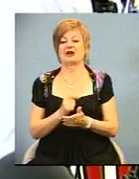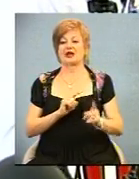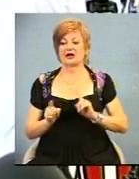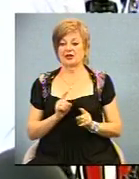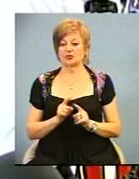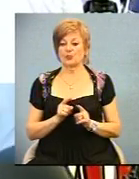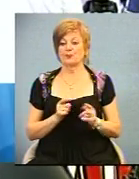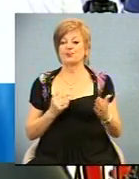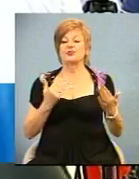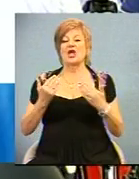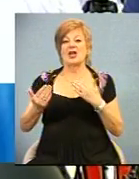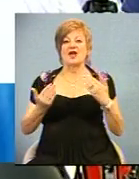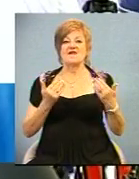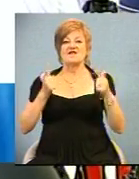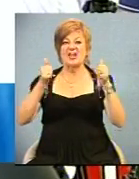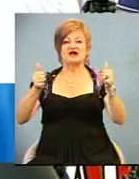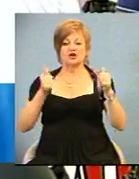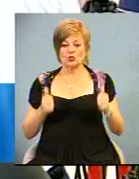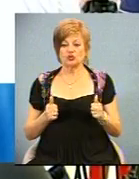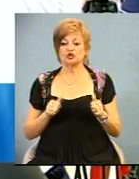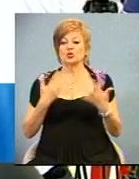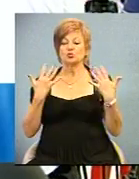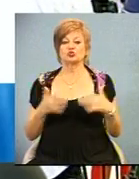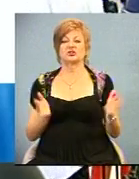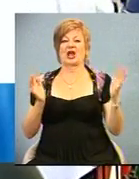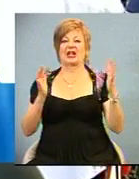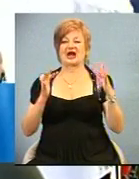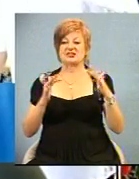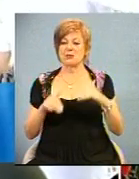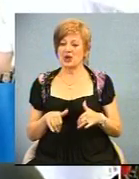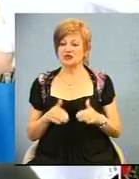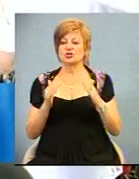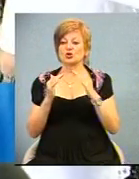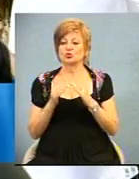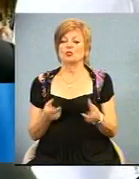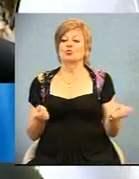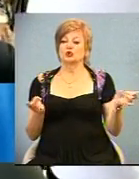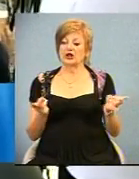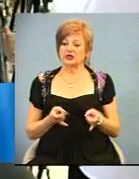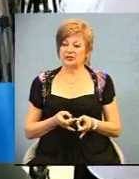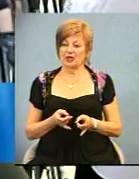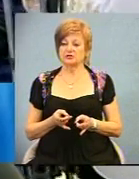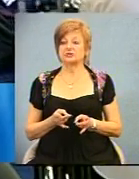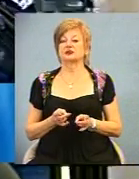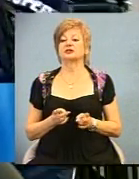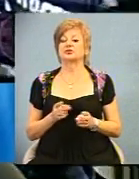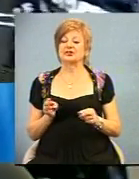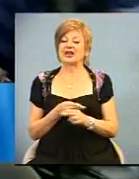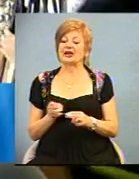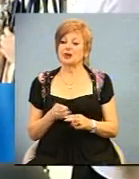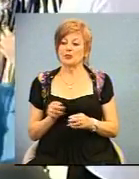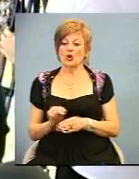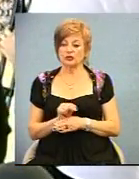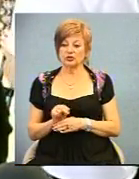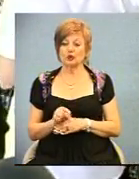Вітражі, які на горі, вони розсипаються. Тому будинок потрібно давати на реставрацію, але